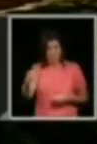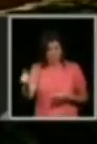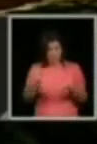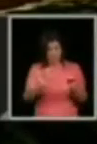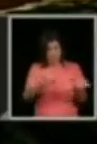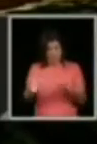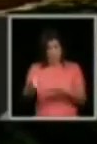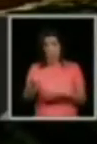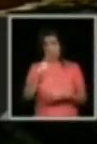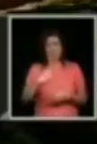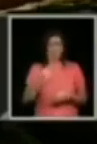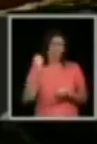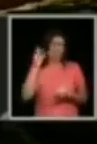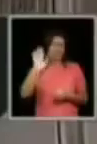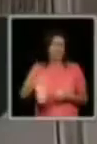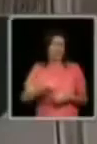לכיסו שלו.